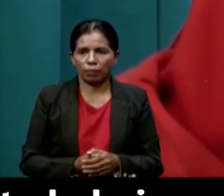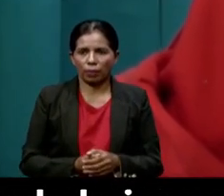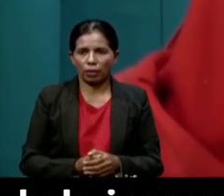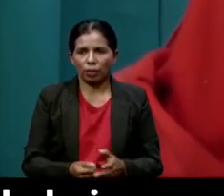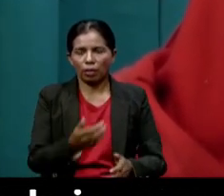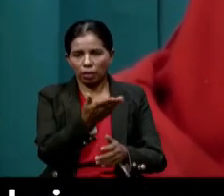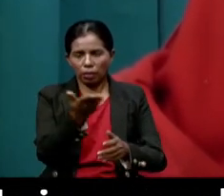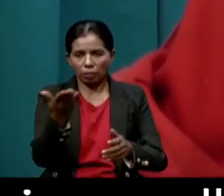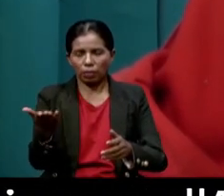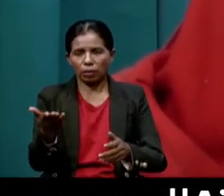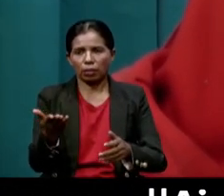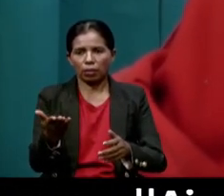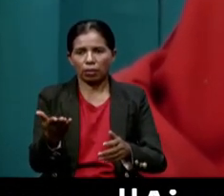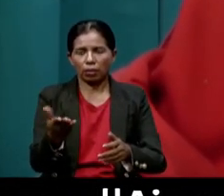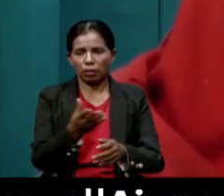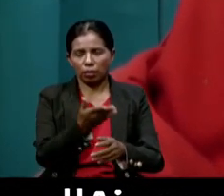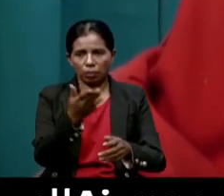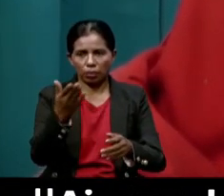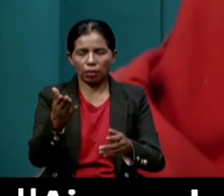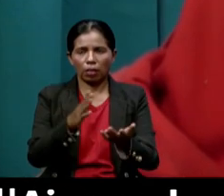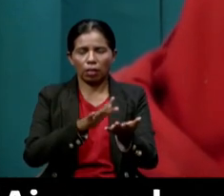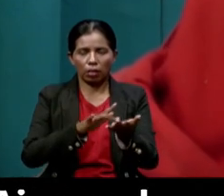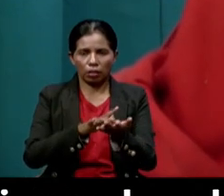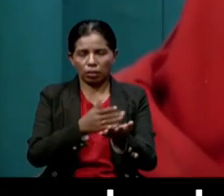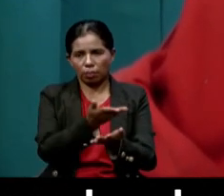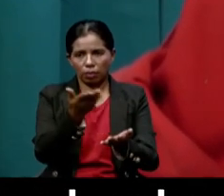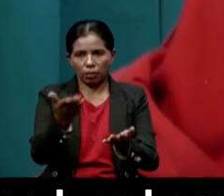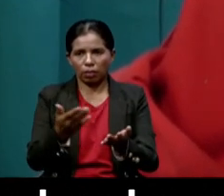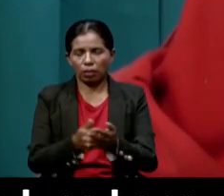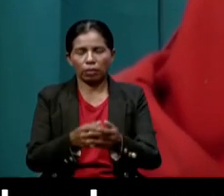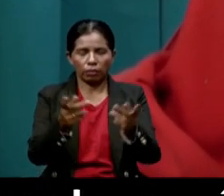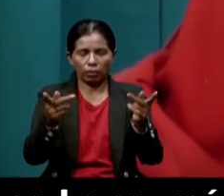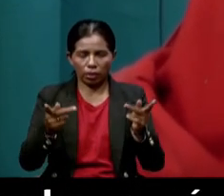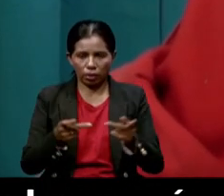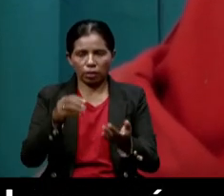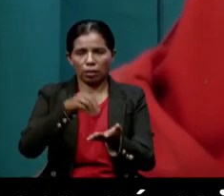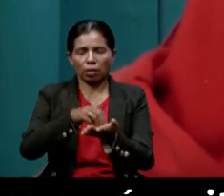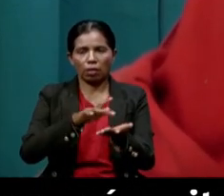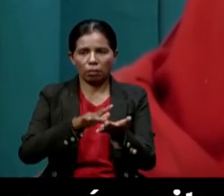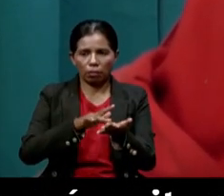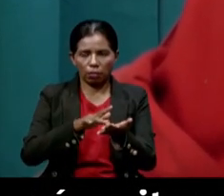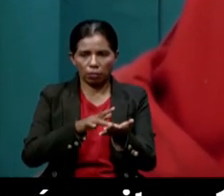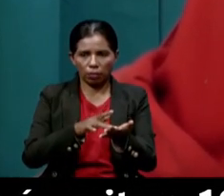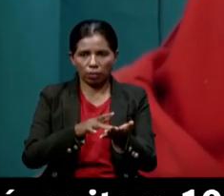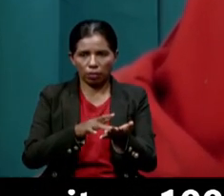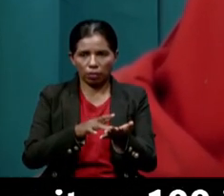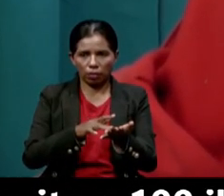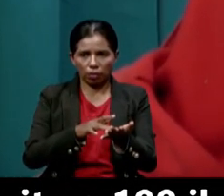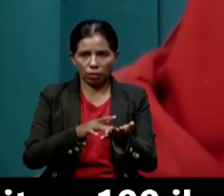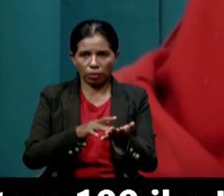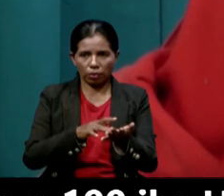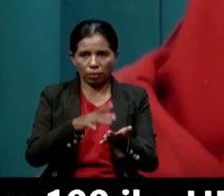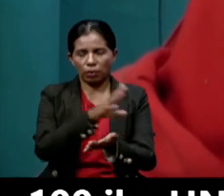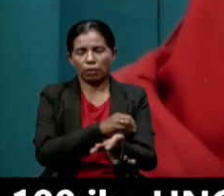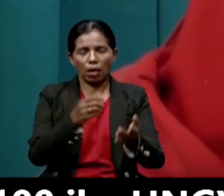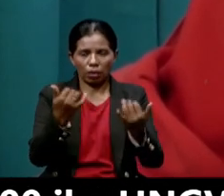tabotnia be ye SSM ne ba itabo iha itabotnia armagen. I muruk ne oh no to no mak of